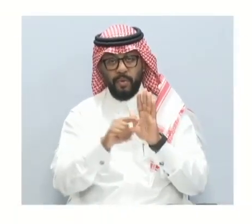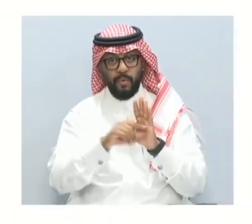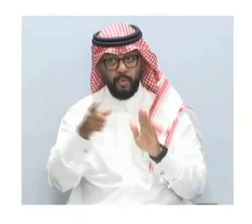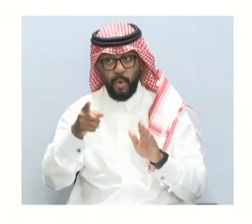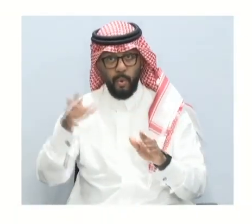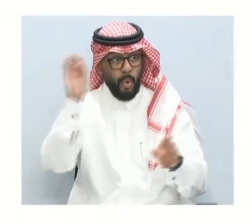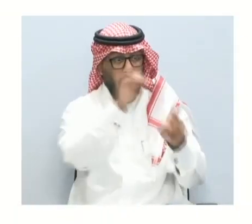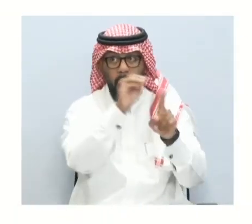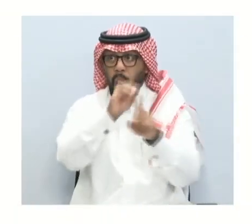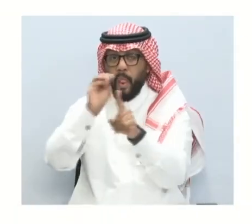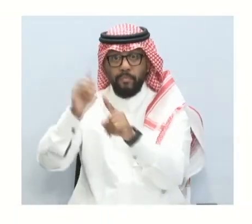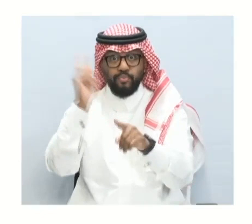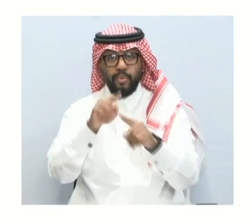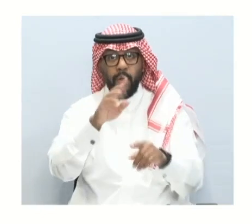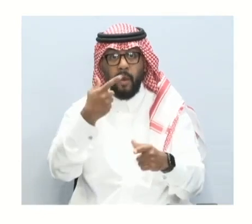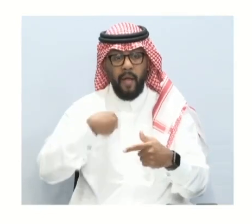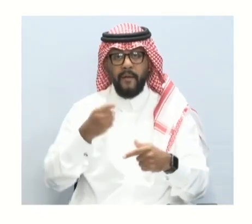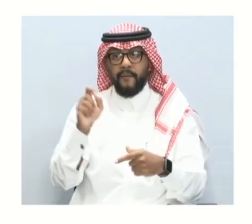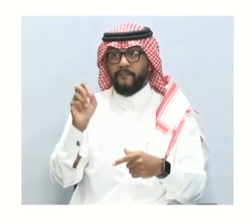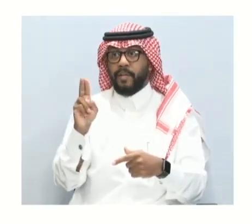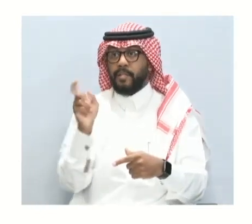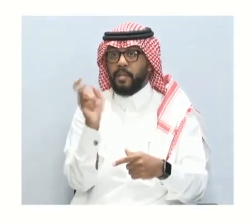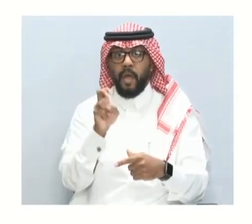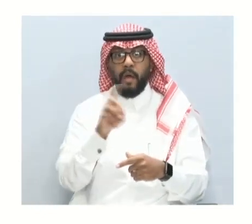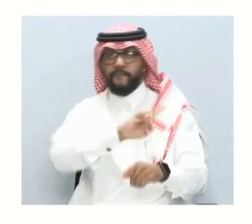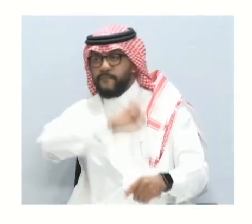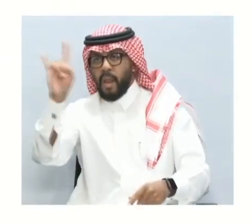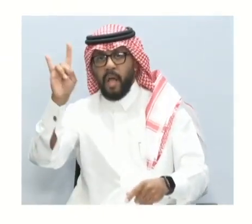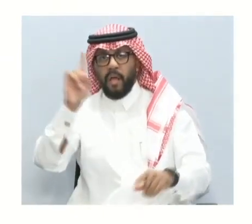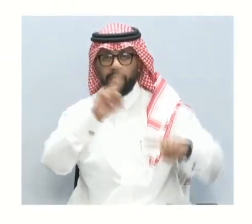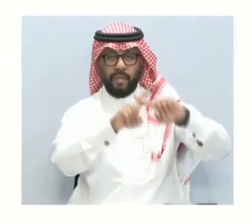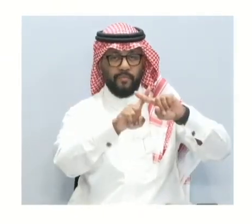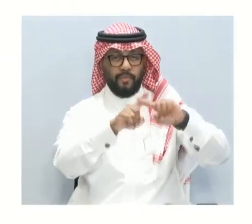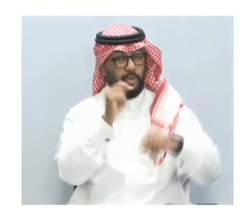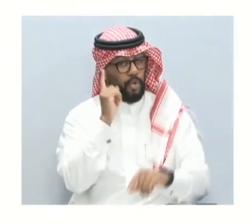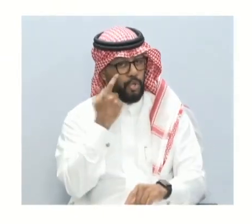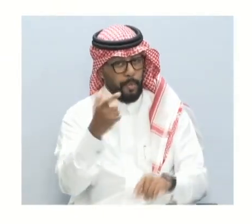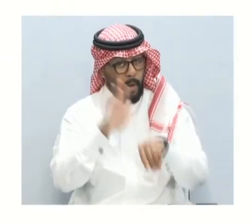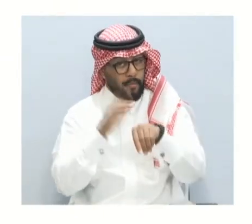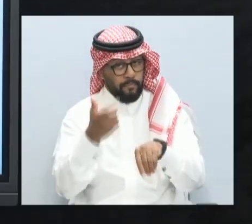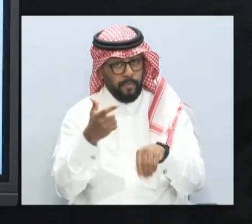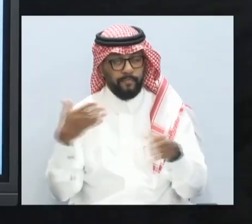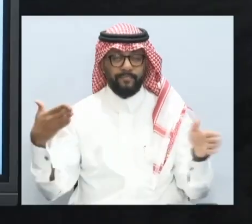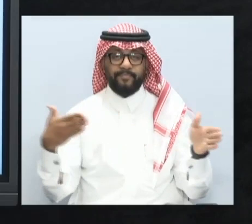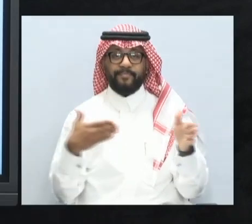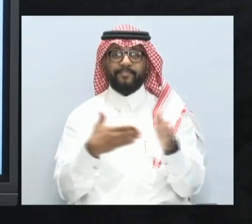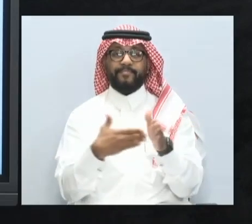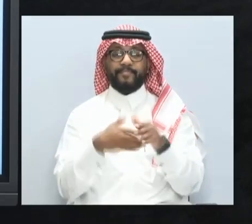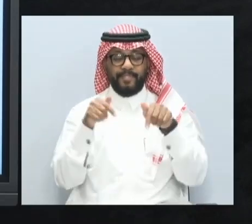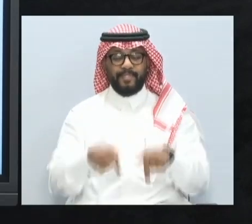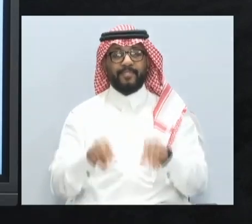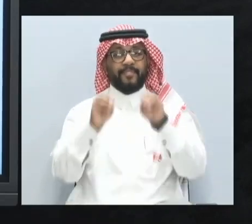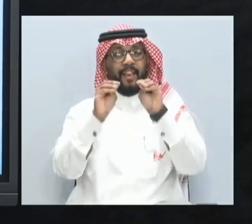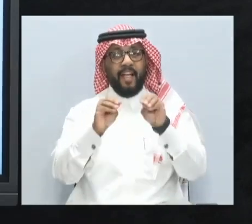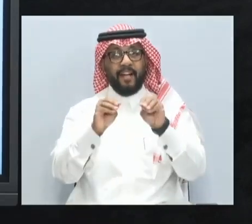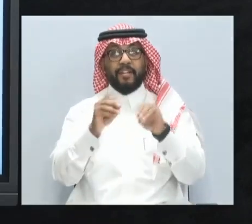وما يعلمان من احد حتى يقولا انما نحن فتنه فلا تكفر بهذا نكون بحمد الله وتوفيقه قد انتهينا من درسنا لهذا